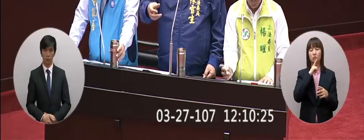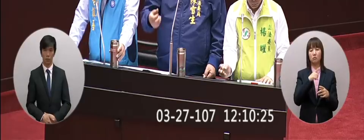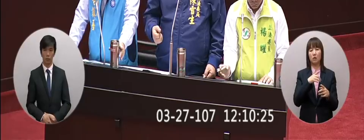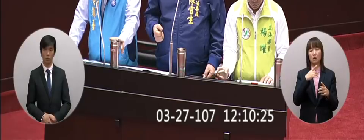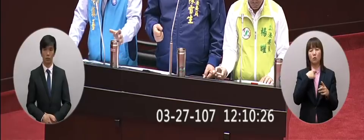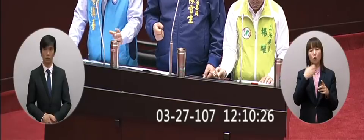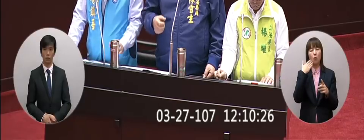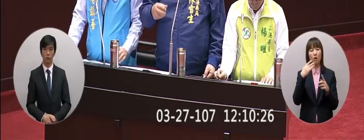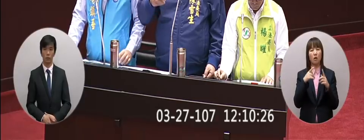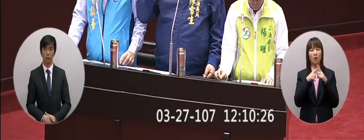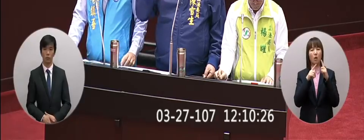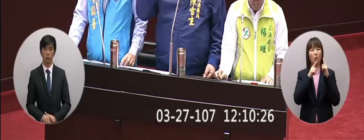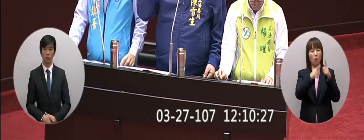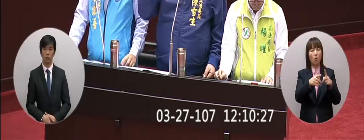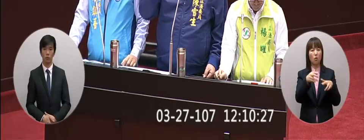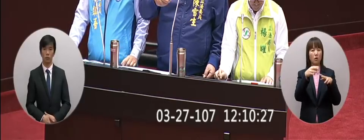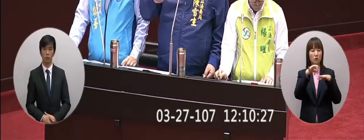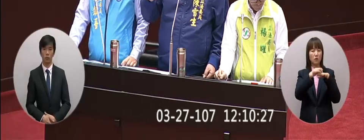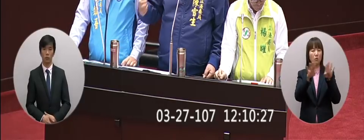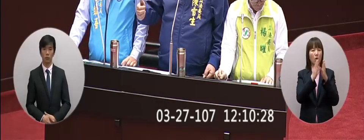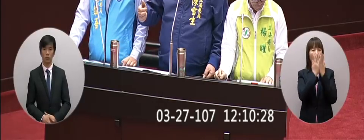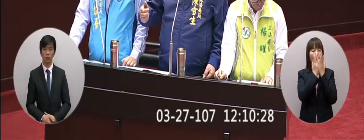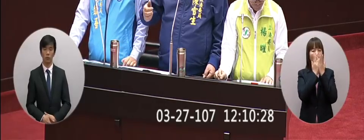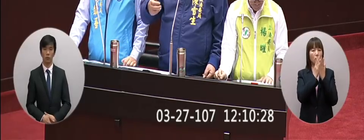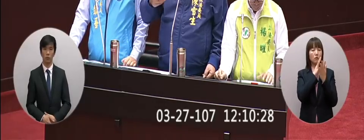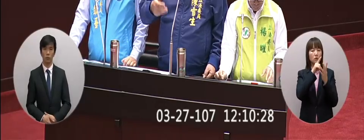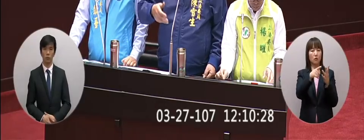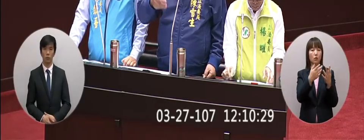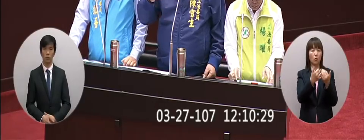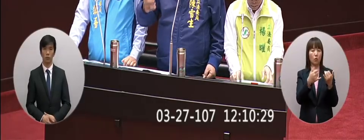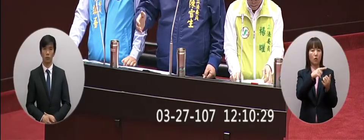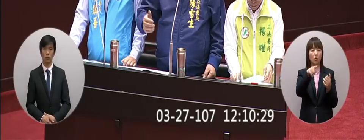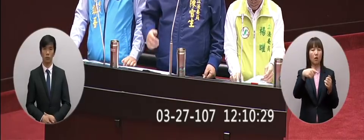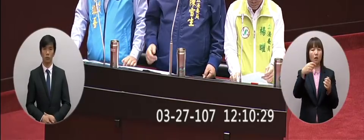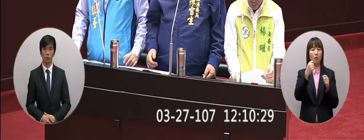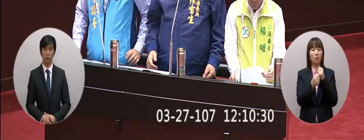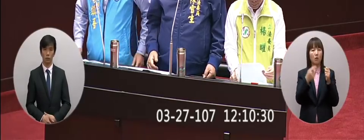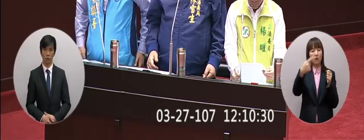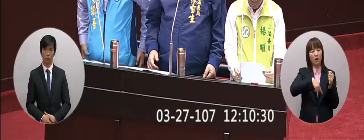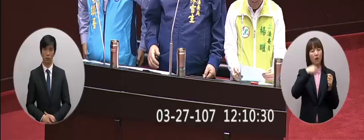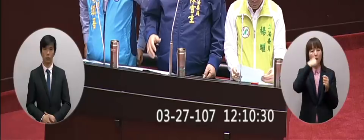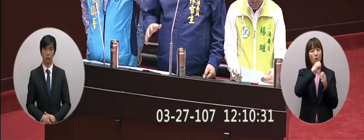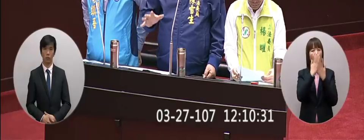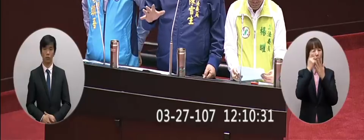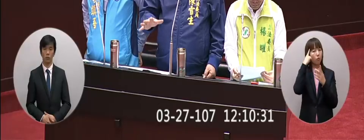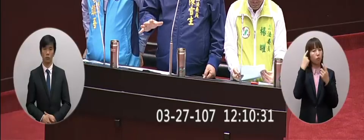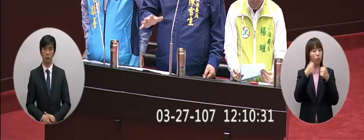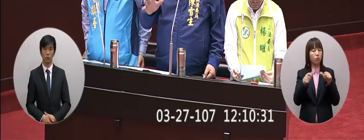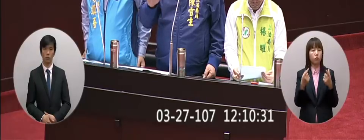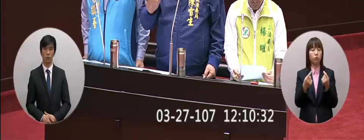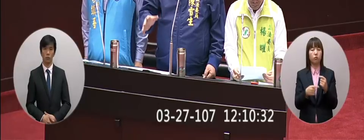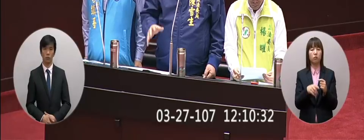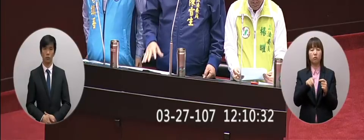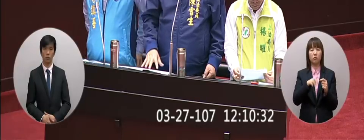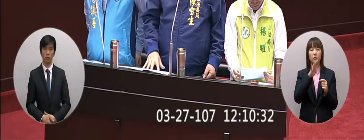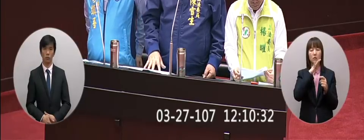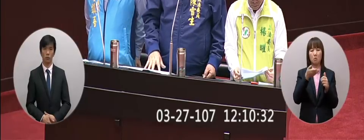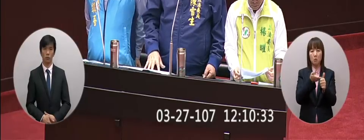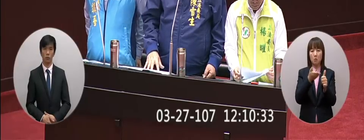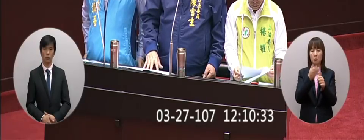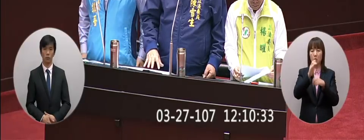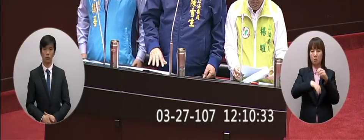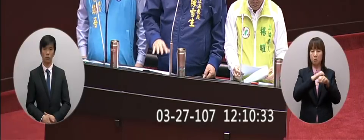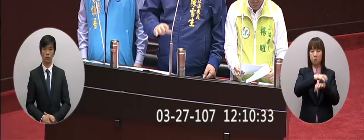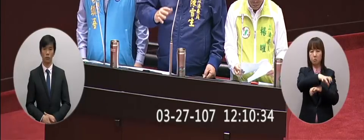要跑到金门去念书，那么金门跟澎湖的子弟也要跑到台湾来念书的道理，所以呢，整个的养成教育